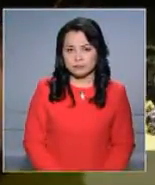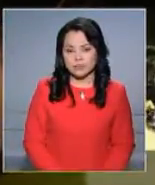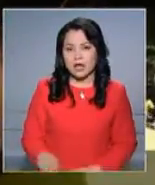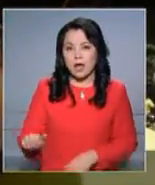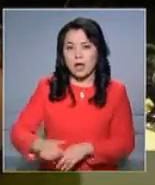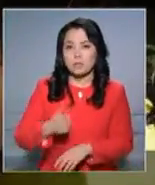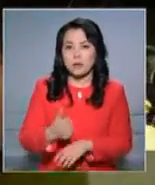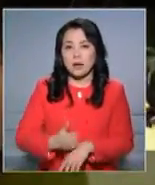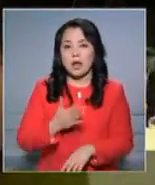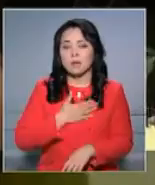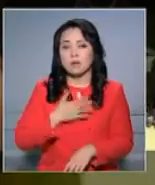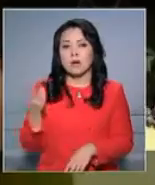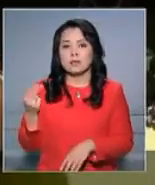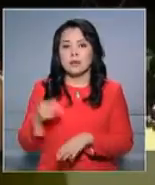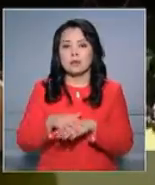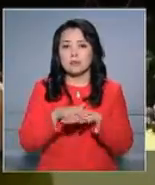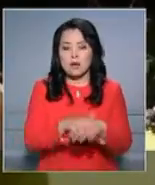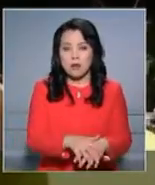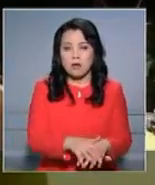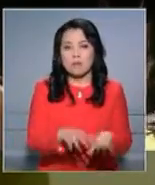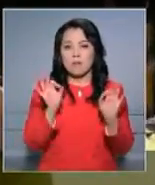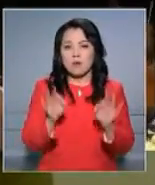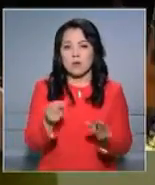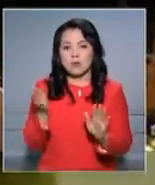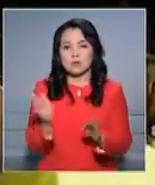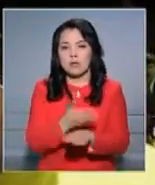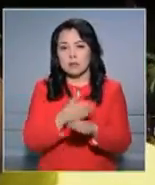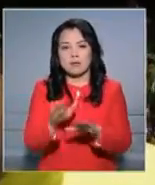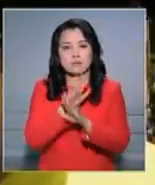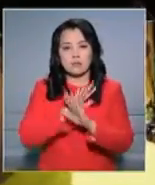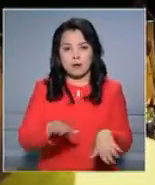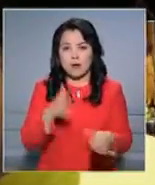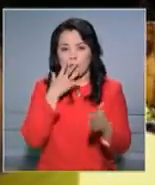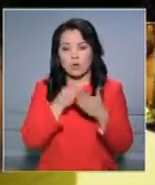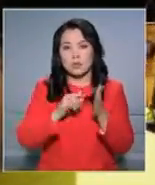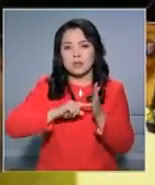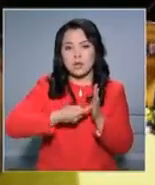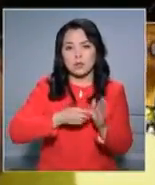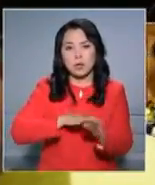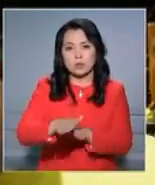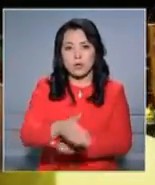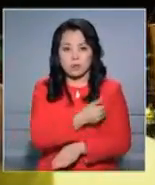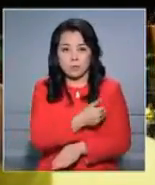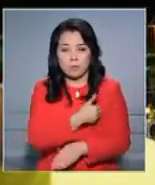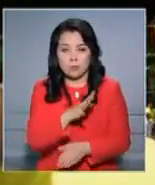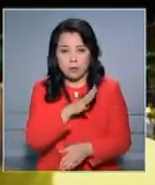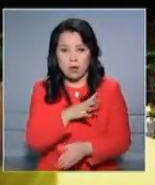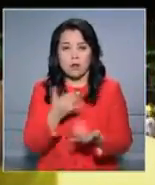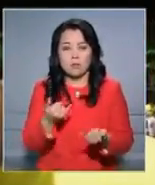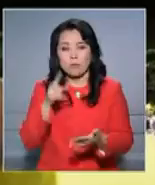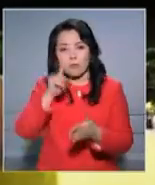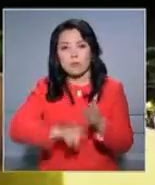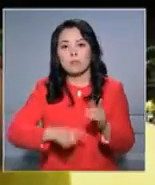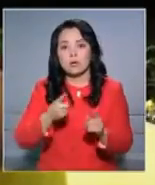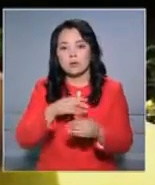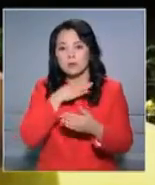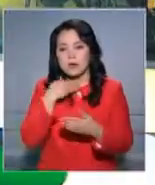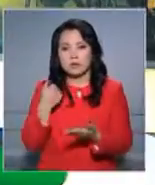Билік біздің қаражатты орынсыз пайдаланғанын білеміз. Олар оны өз мақсатында жұмсаған. Біз бұған неге көнуіміз керек?